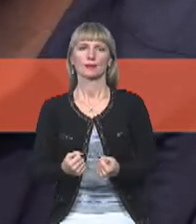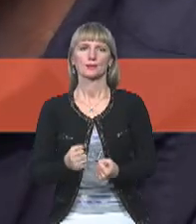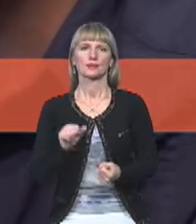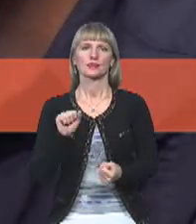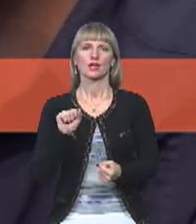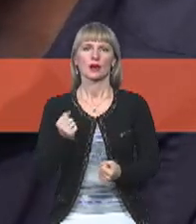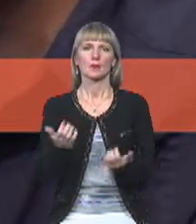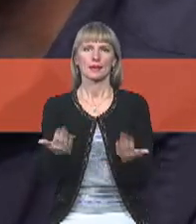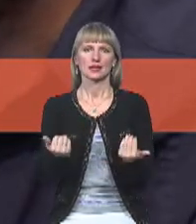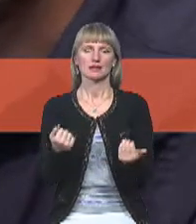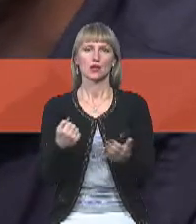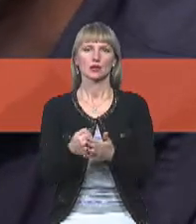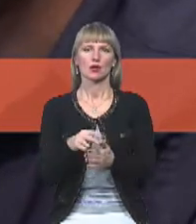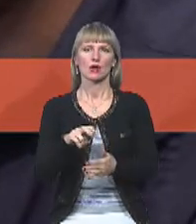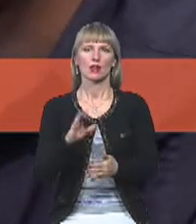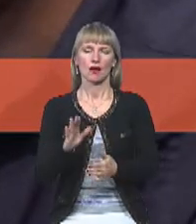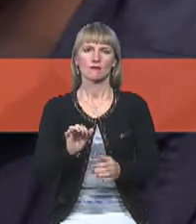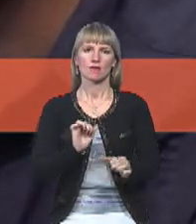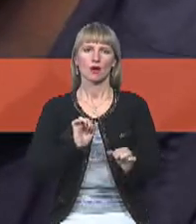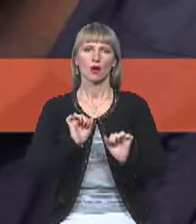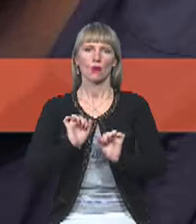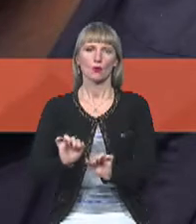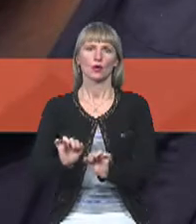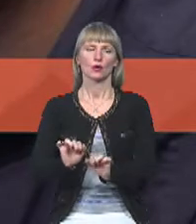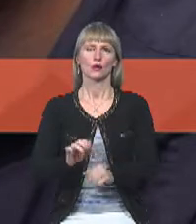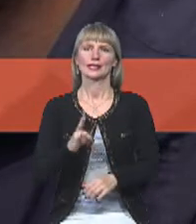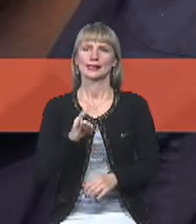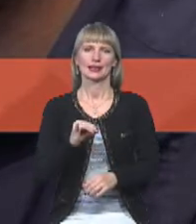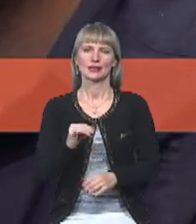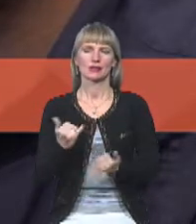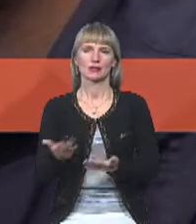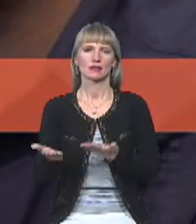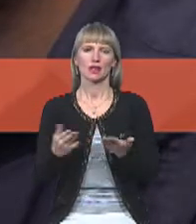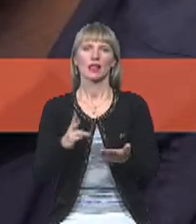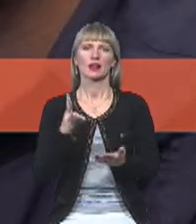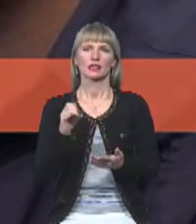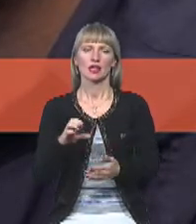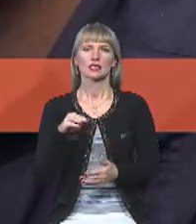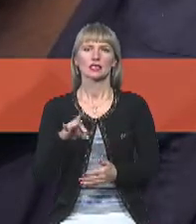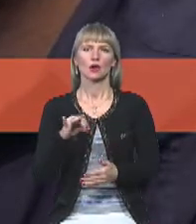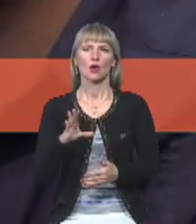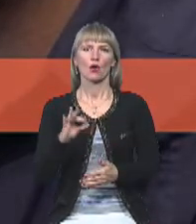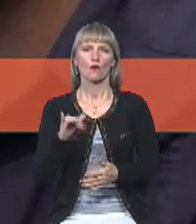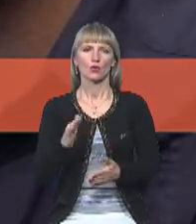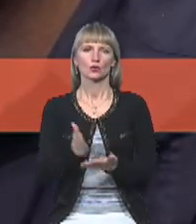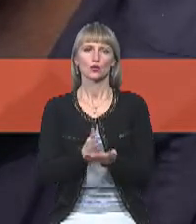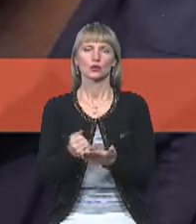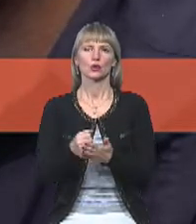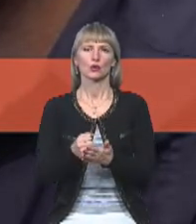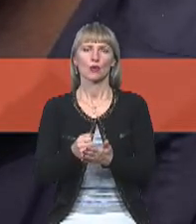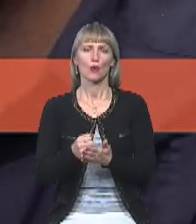чи призивають до лав тероборони на строкову службу? Ні, не призивають. На строкову службу до лав,